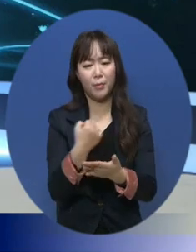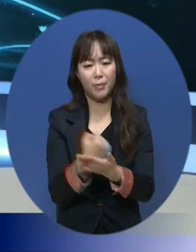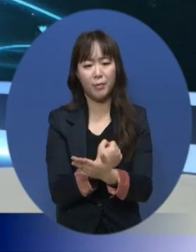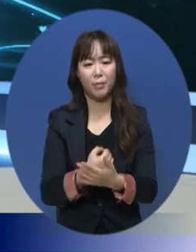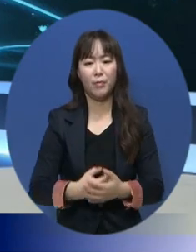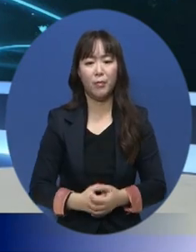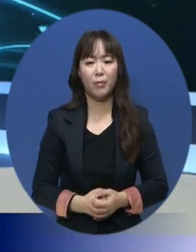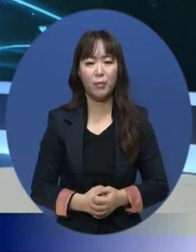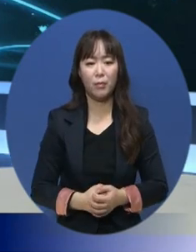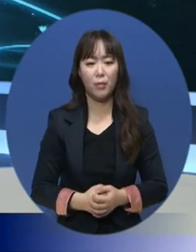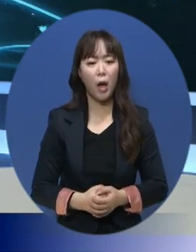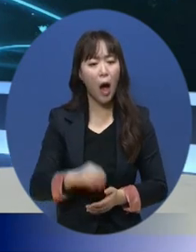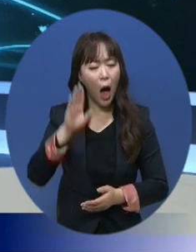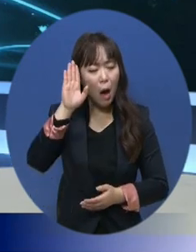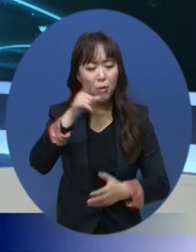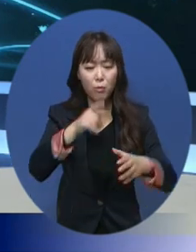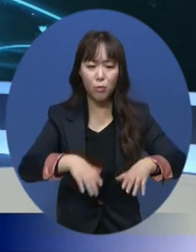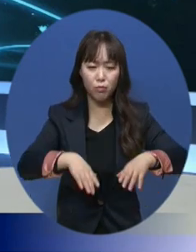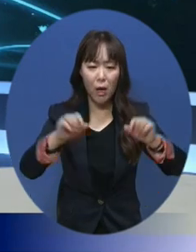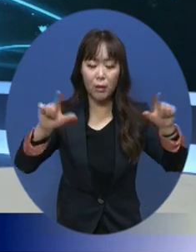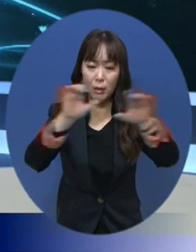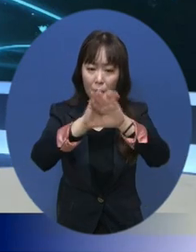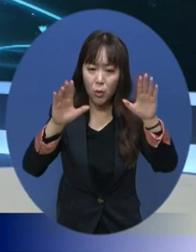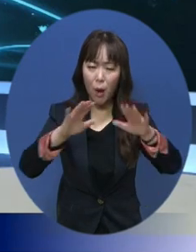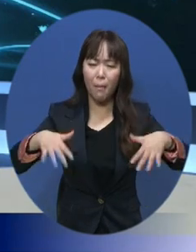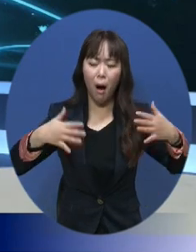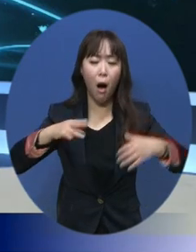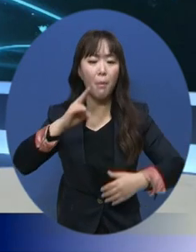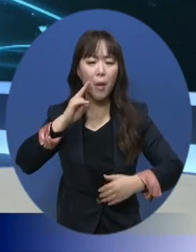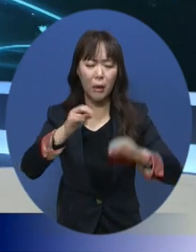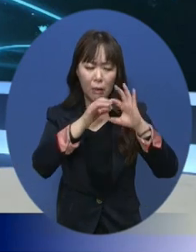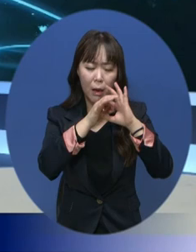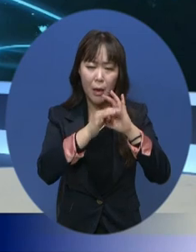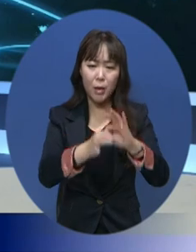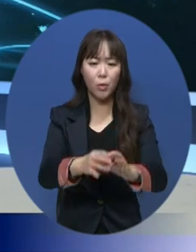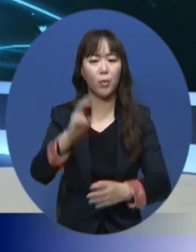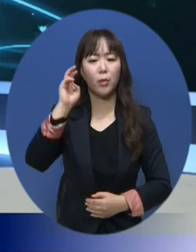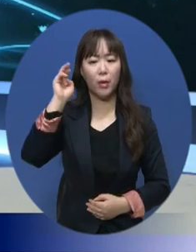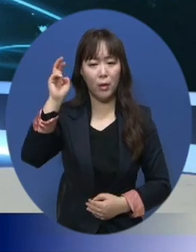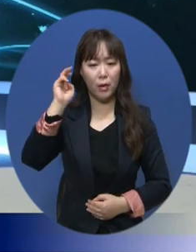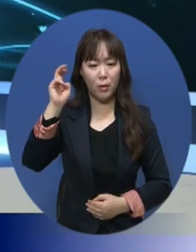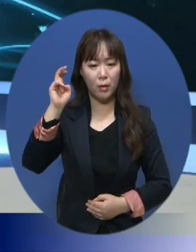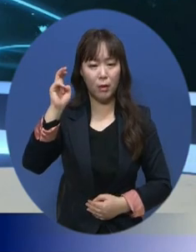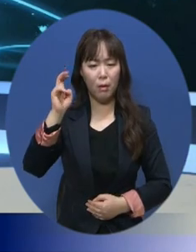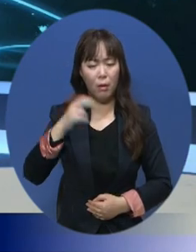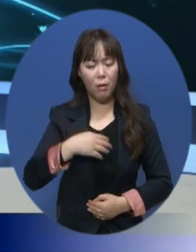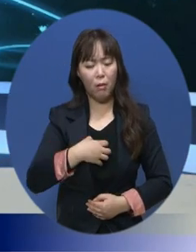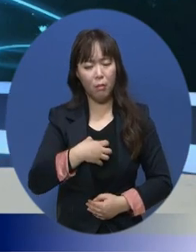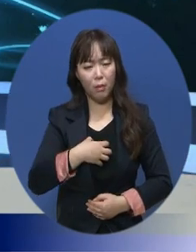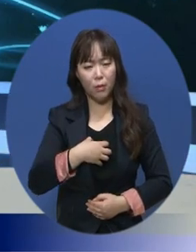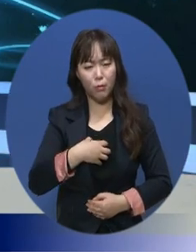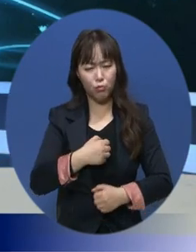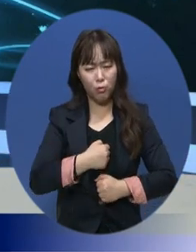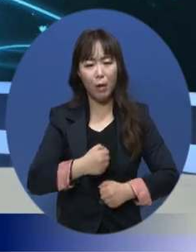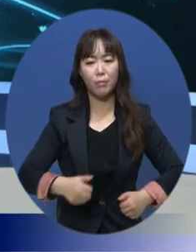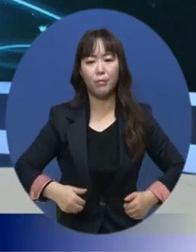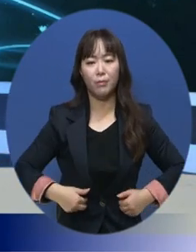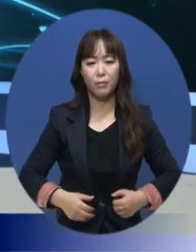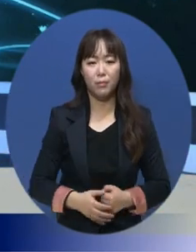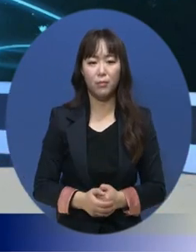자아냈는데요. 앞으로도 건조한 날씨와 강한 바람이 계속될 것으로 보여 긴장을 늦출 수 없는